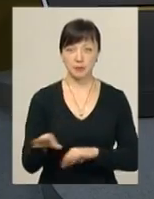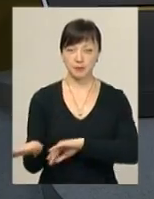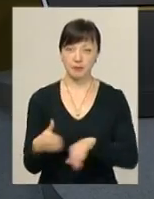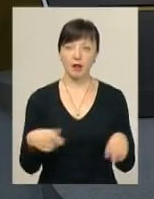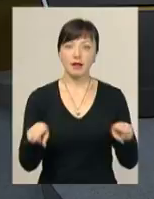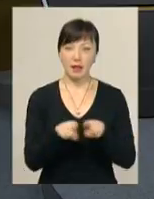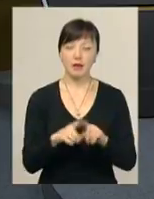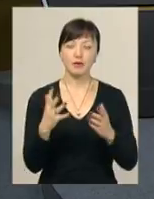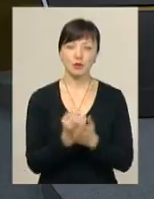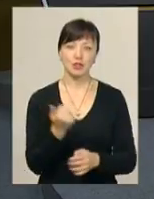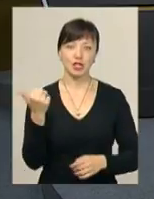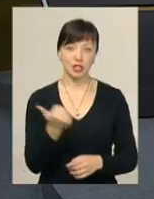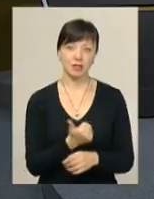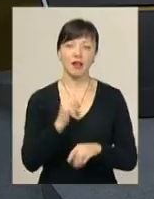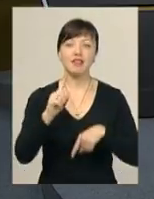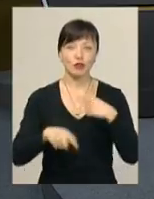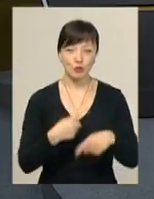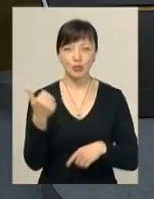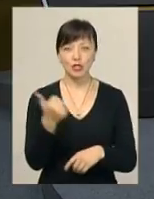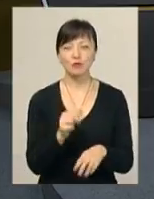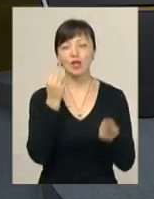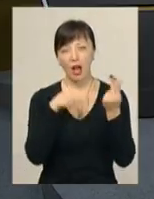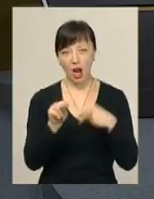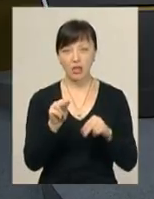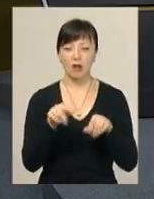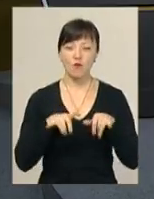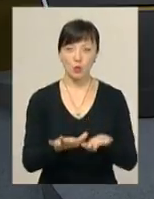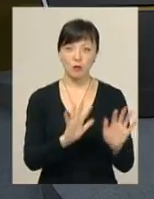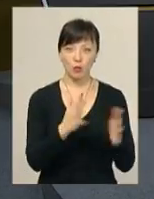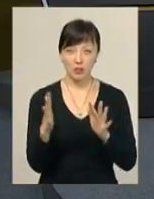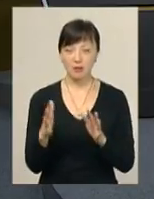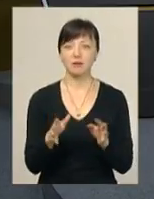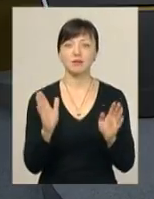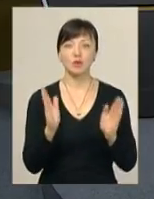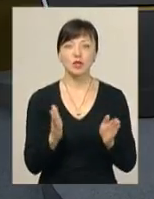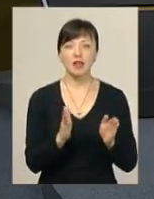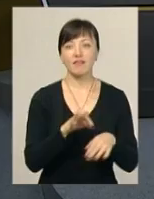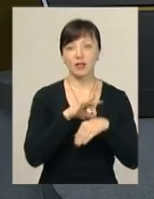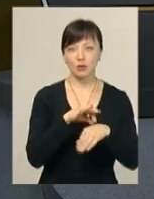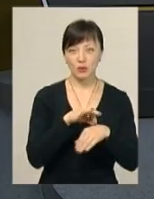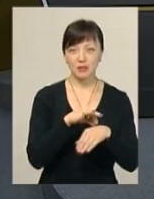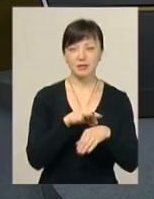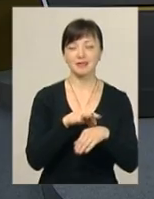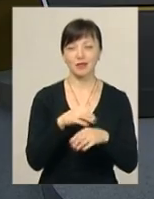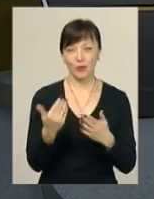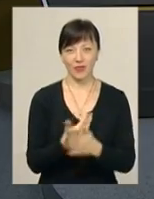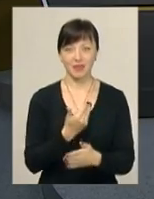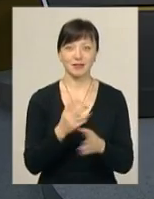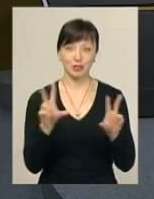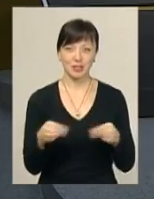Таким видався цей тиждень. Нехай наступний буде ліпшим. А в курсі його події вас триматиме Віталій Постемський. Щасти усім!